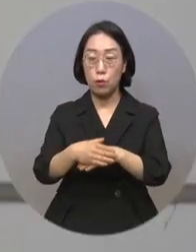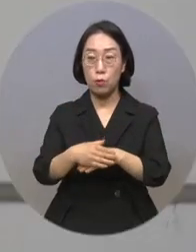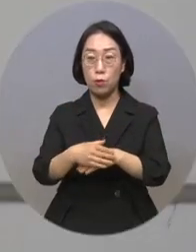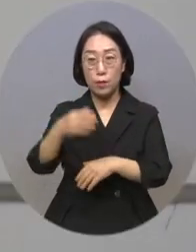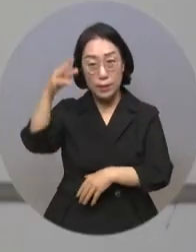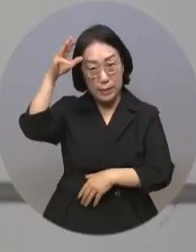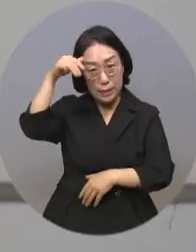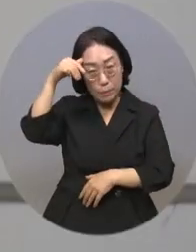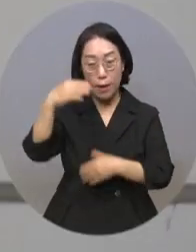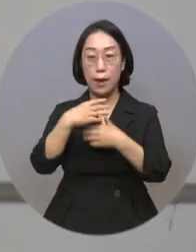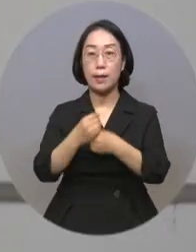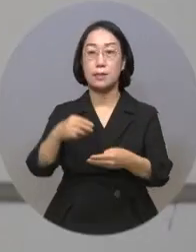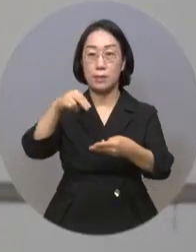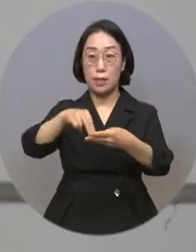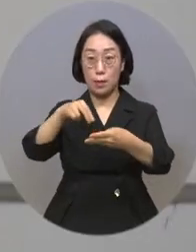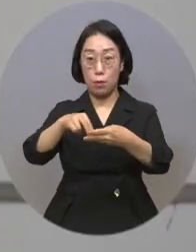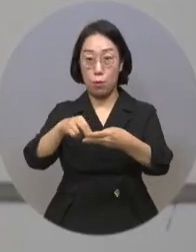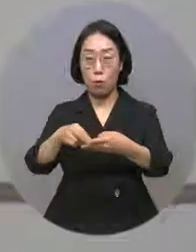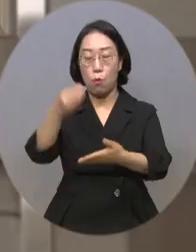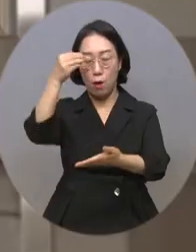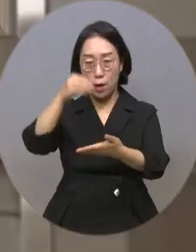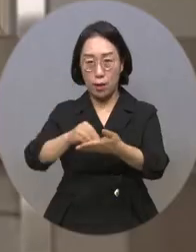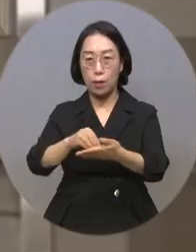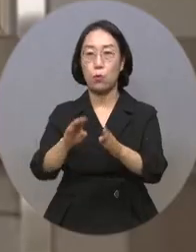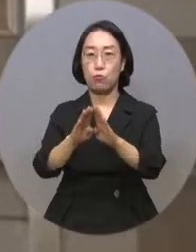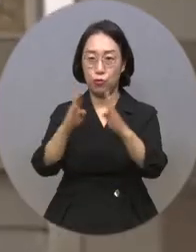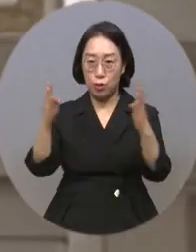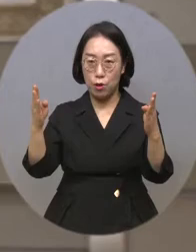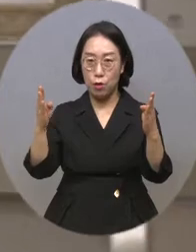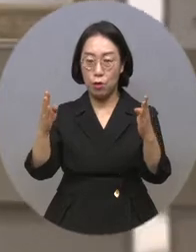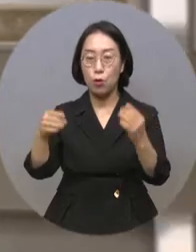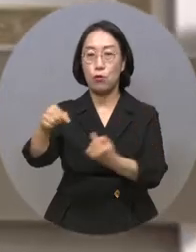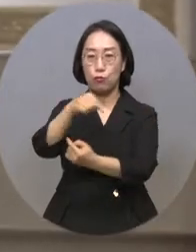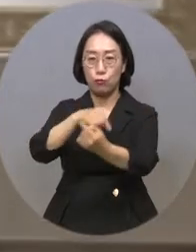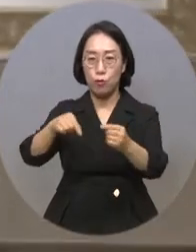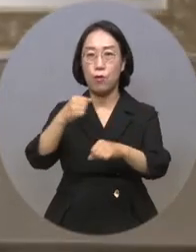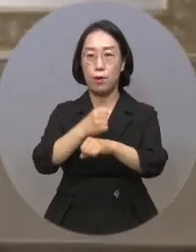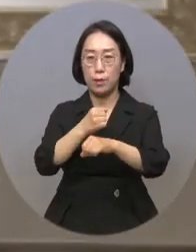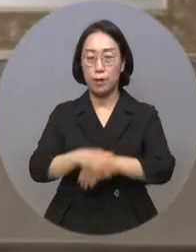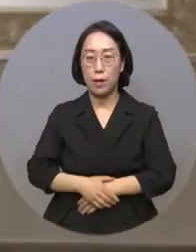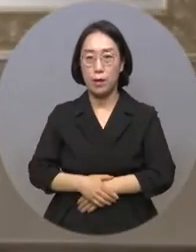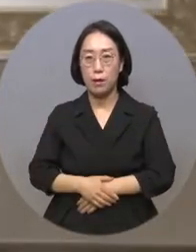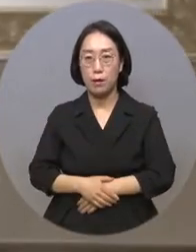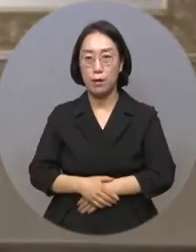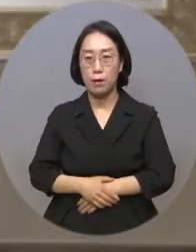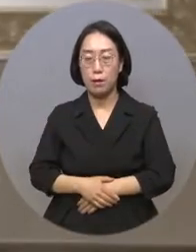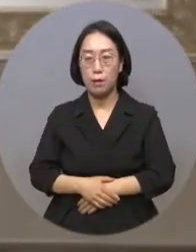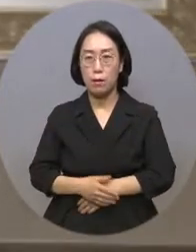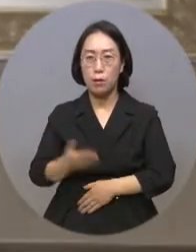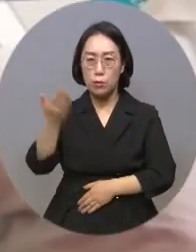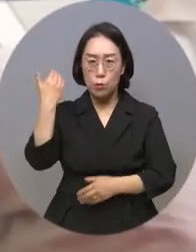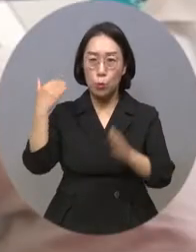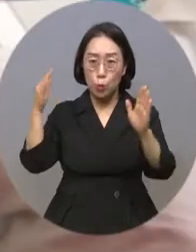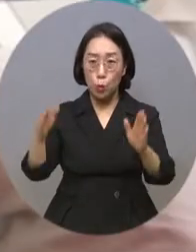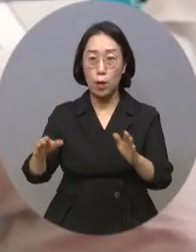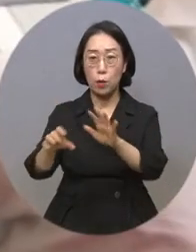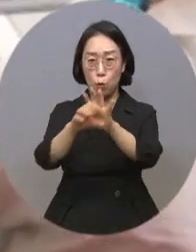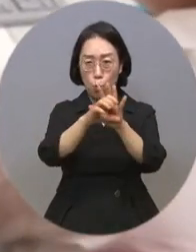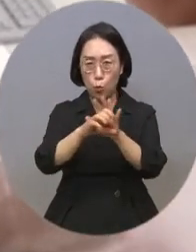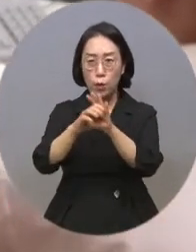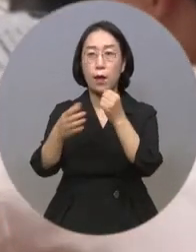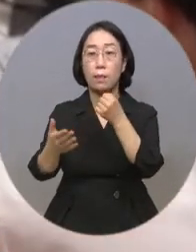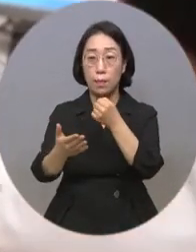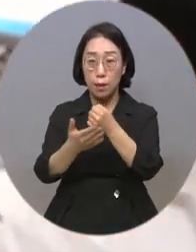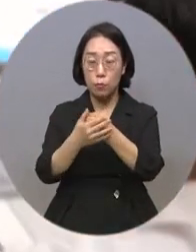치매안심센터 정상화를 추진한다고 밝혔습니다. 지난 2020년 5월 12일부터 치매안심센터는